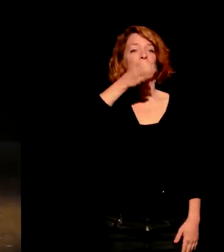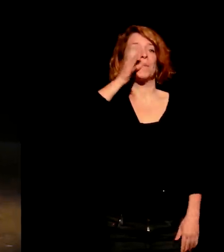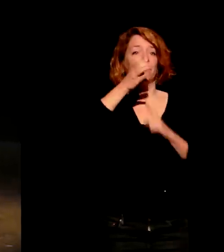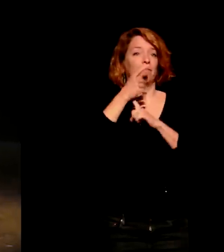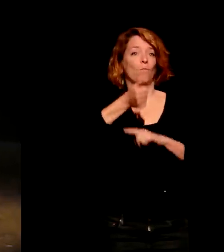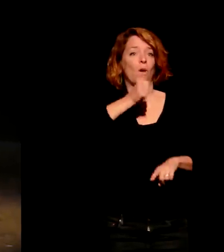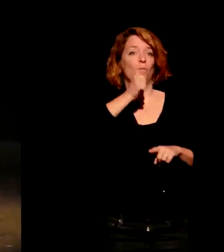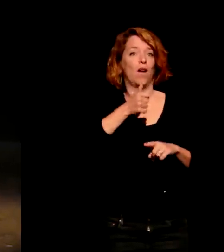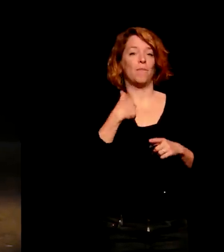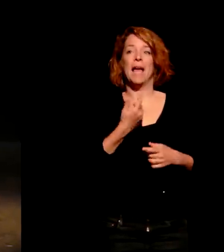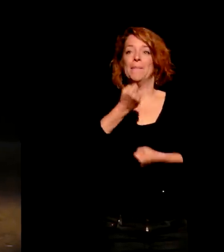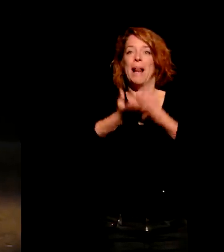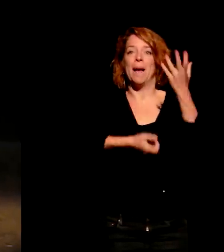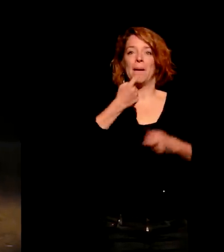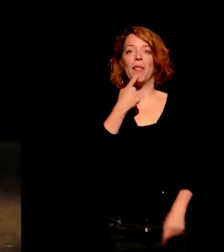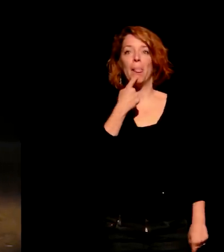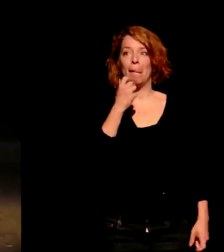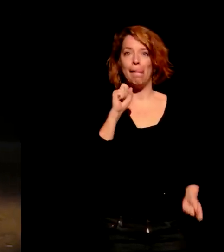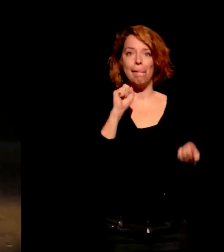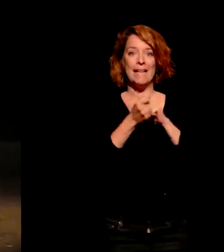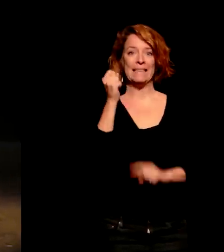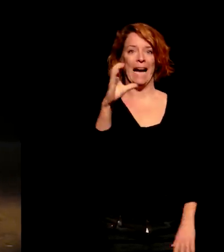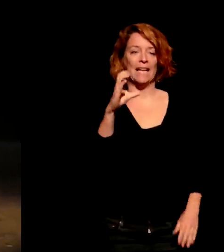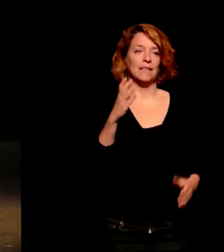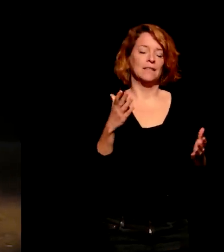salivaire quand je suis sur scène, voilà.